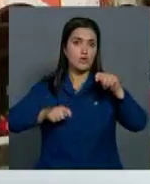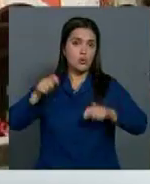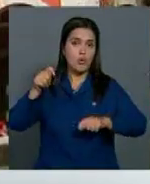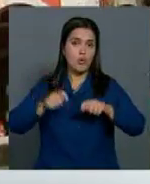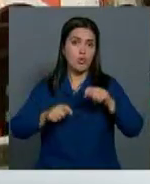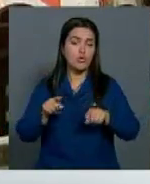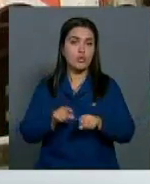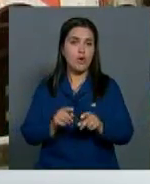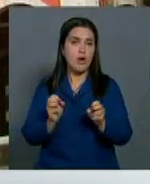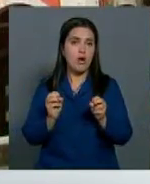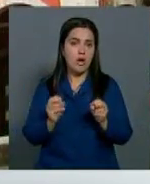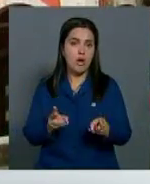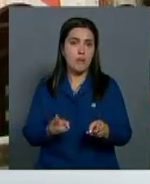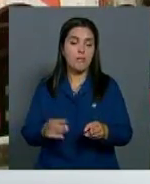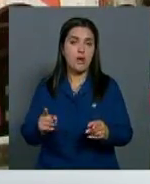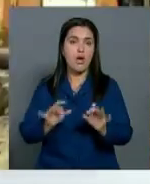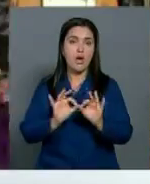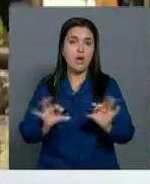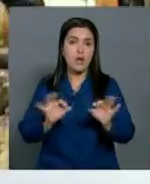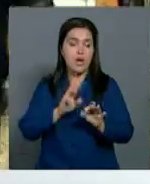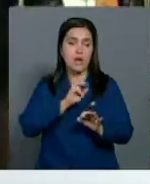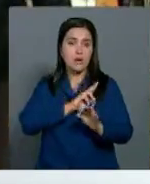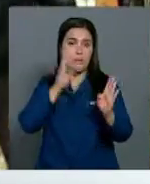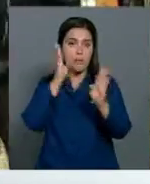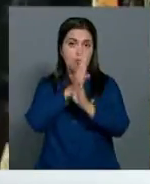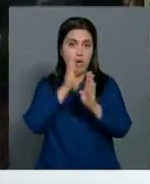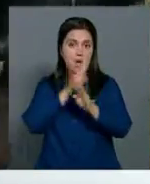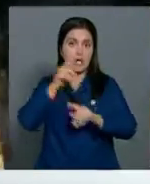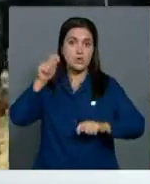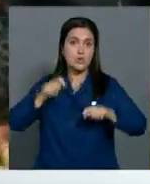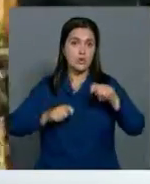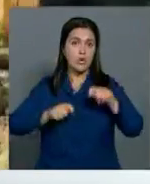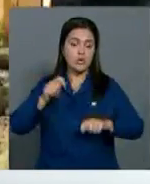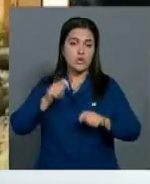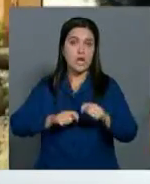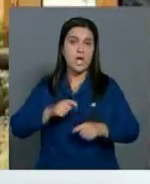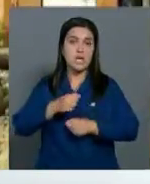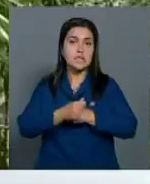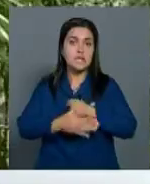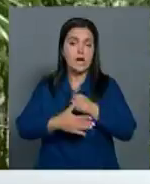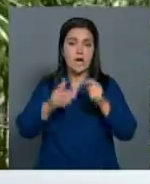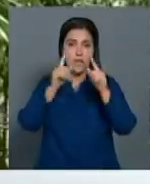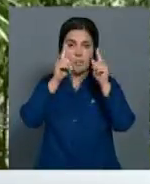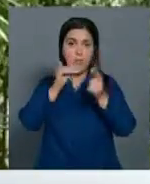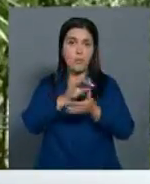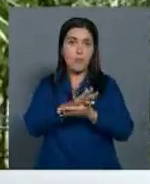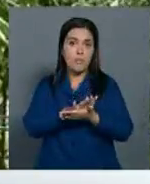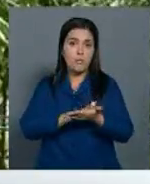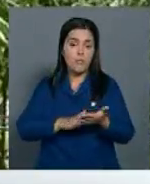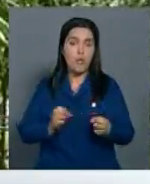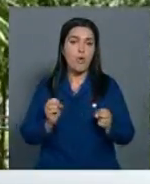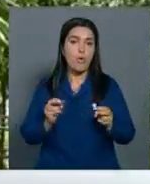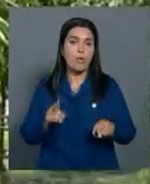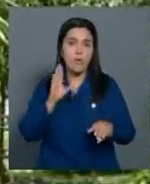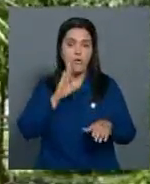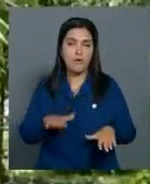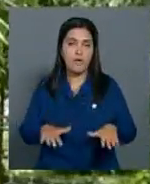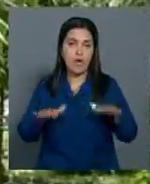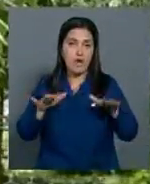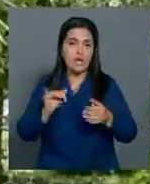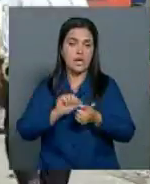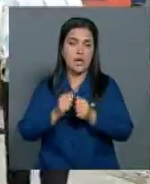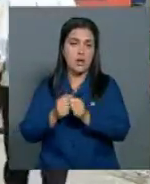он не менее опасен, отмечают метеорологи. По их прогнозам, сильные дожди в центральной Мексике еще продолжатся. Есть риск наводнений и